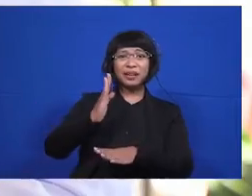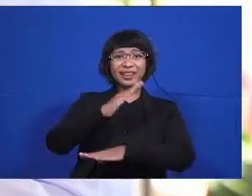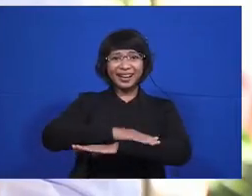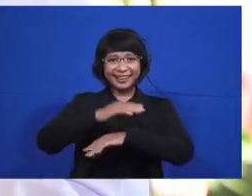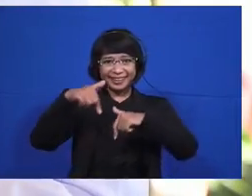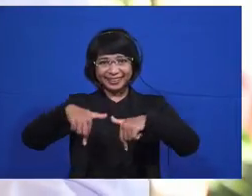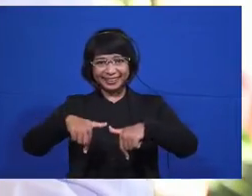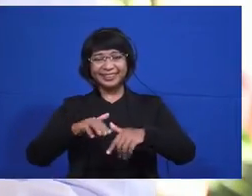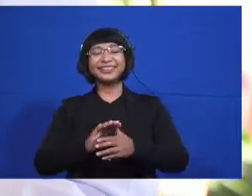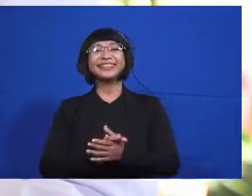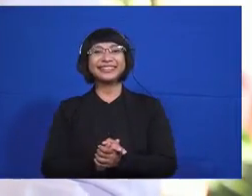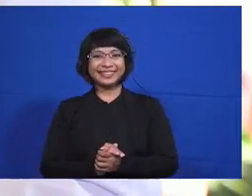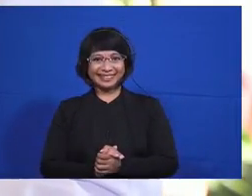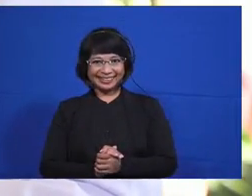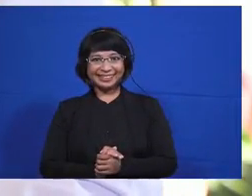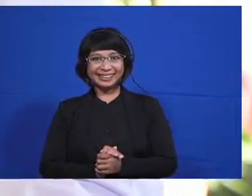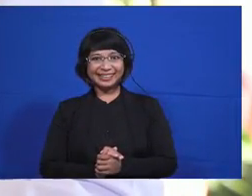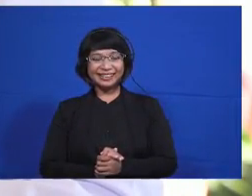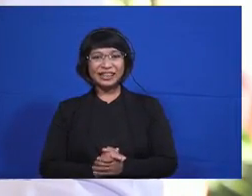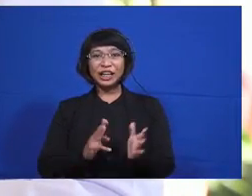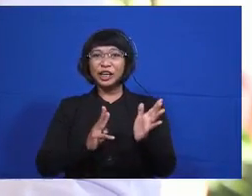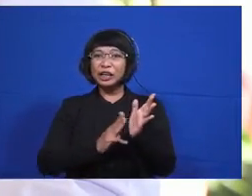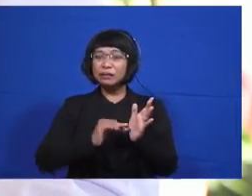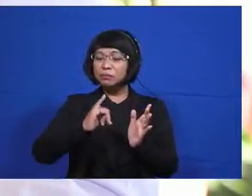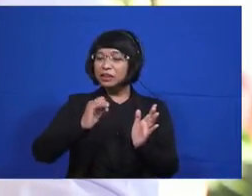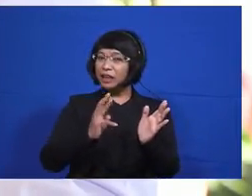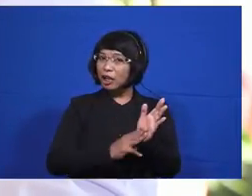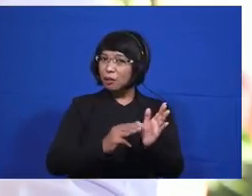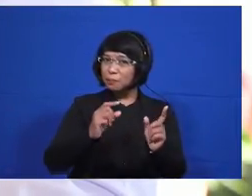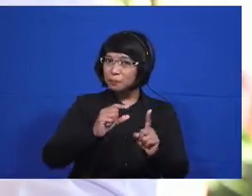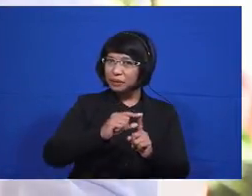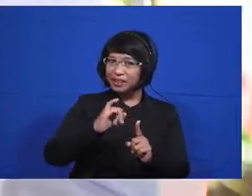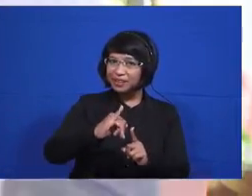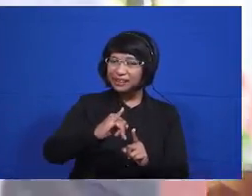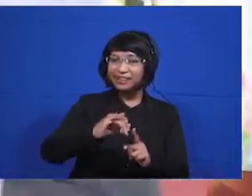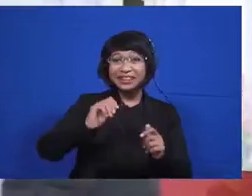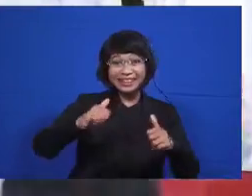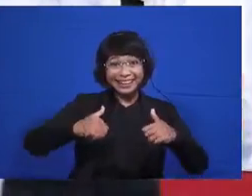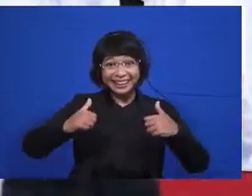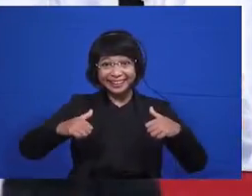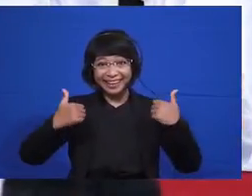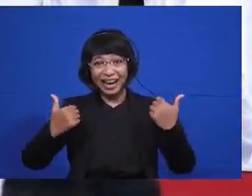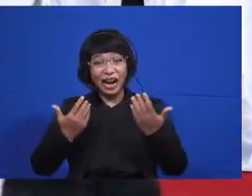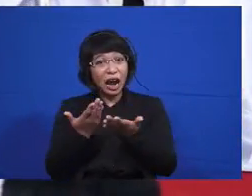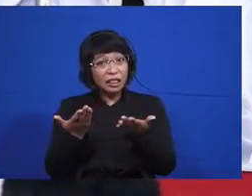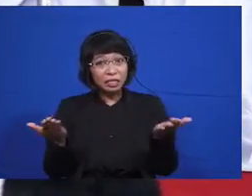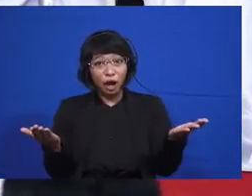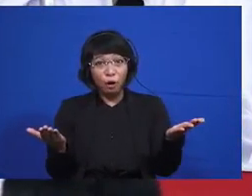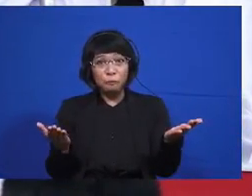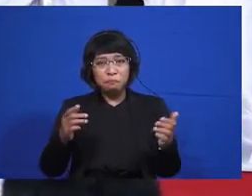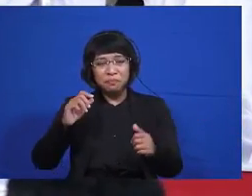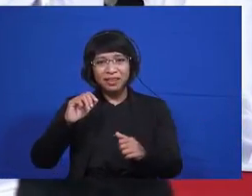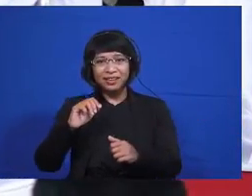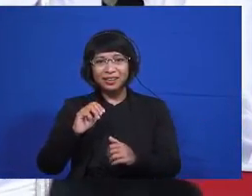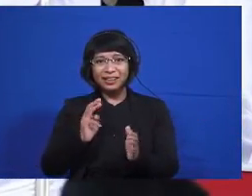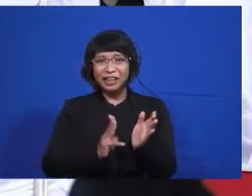Monsenyur. Begitu. Mimpinya sekarang ini terasa mimpi yang indah atau mimpi buruk ini?